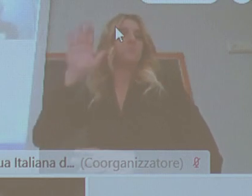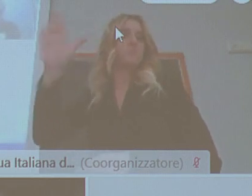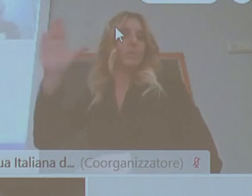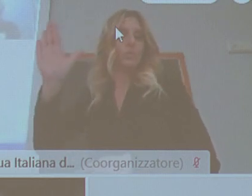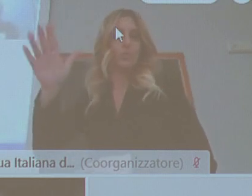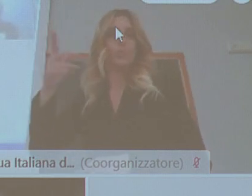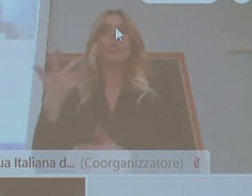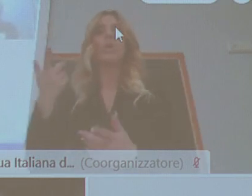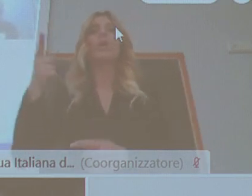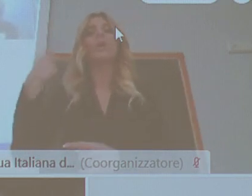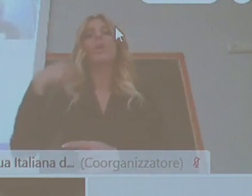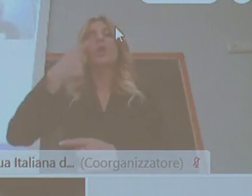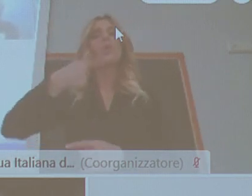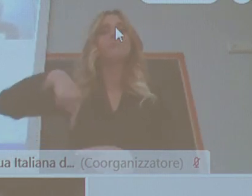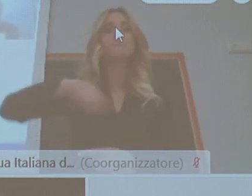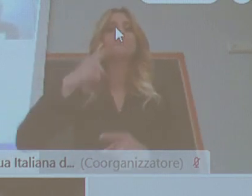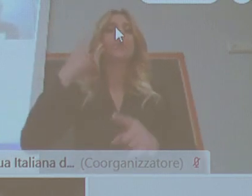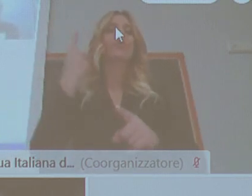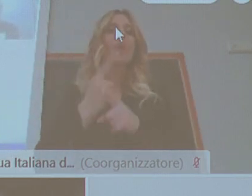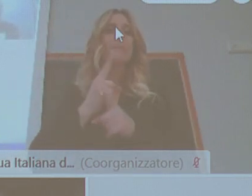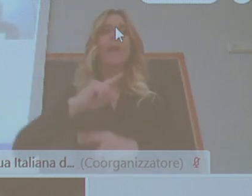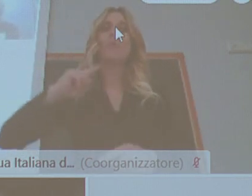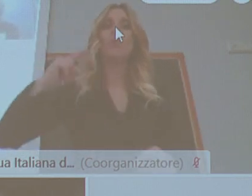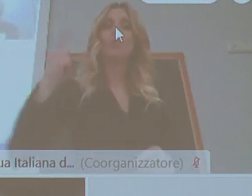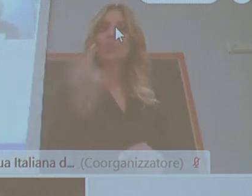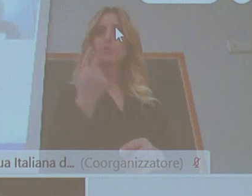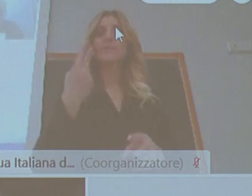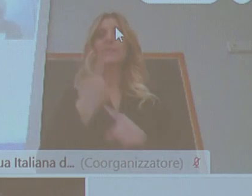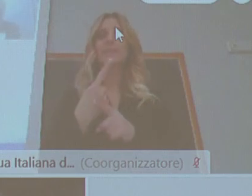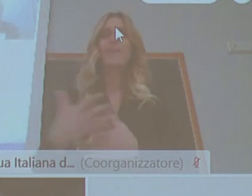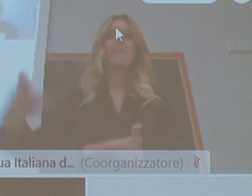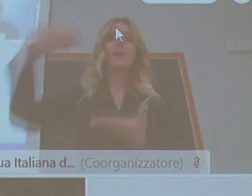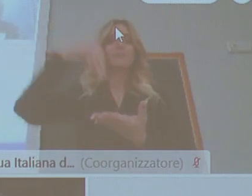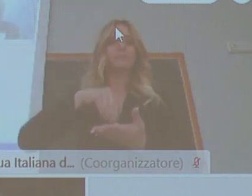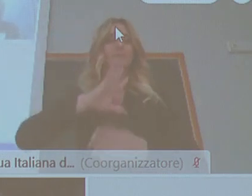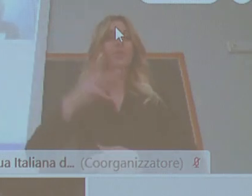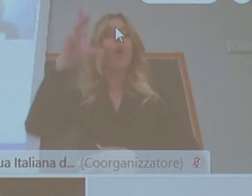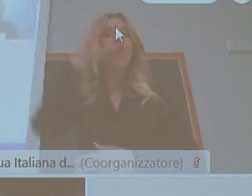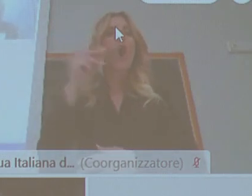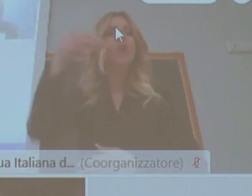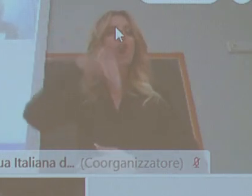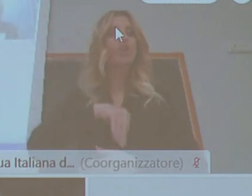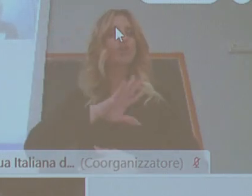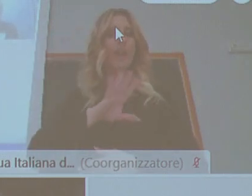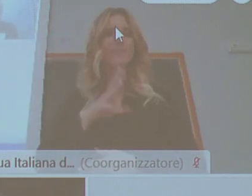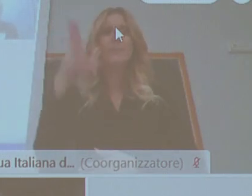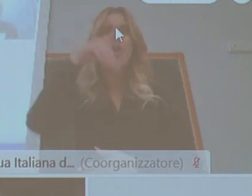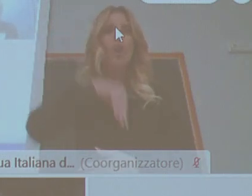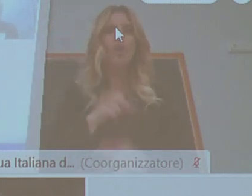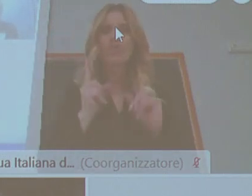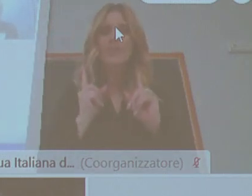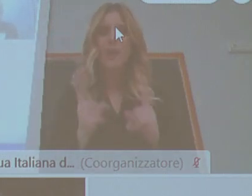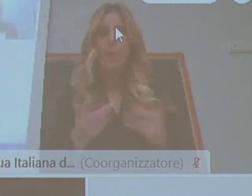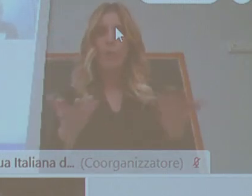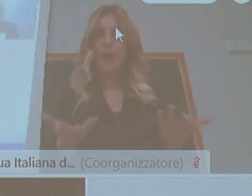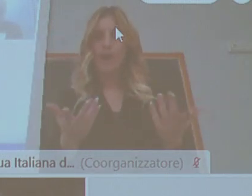li unisce, no? Dobbiamo tutti rimettere al centro la conoscenza, ma quale conoscenza? Ecco perché